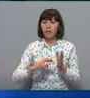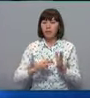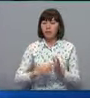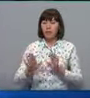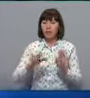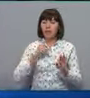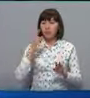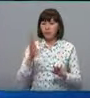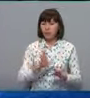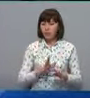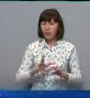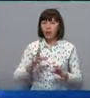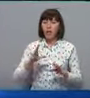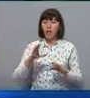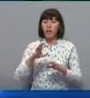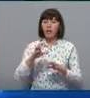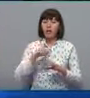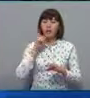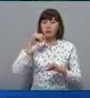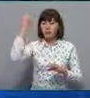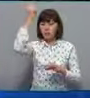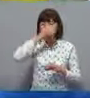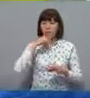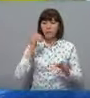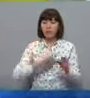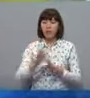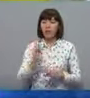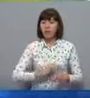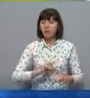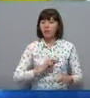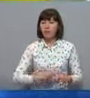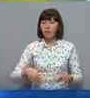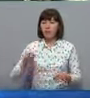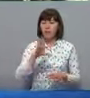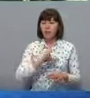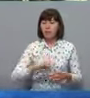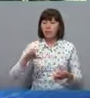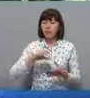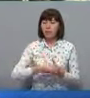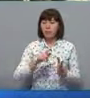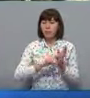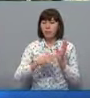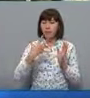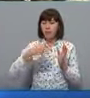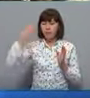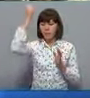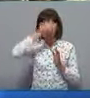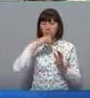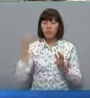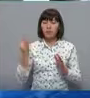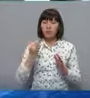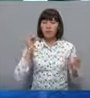көрмесін тамашалады. Оқу орнының ректоры жастар жылы аясында атқарылатын шаралардың барысын таныстырды. 75 жылдық тарихы бар